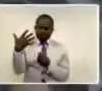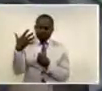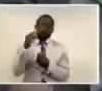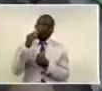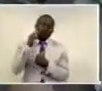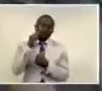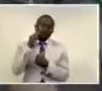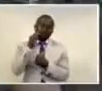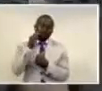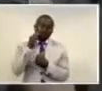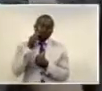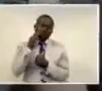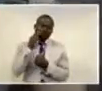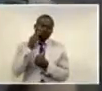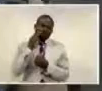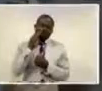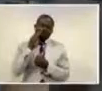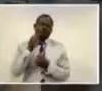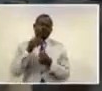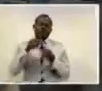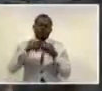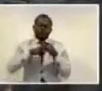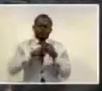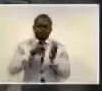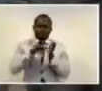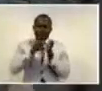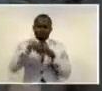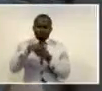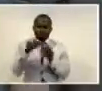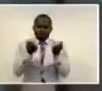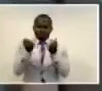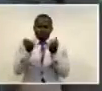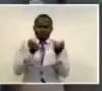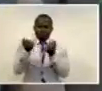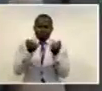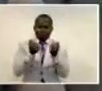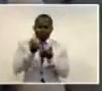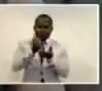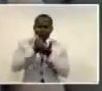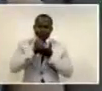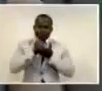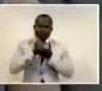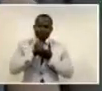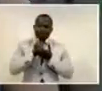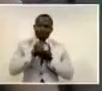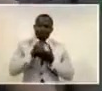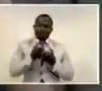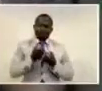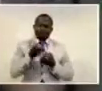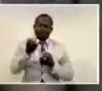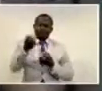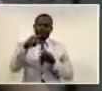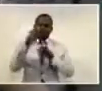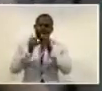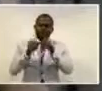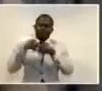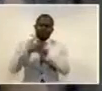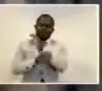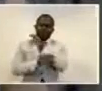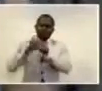miliyoni 70 tuziguramo imodoka zitwara zidufasha gutwara amata mu gihugu